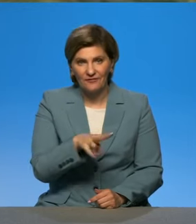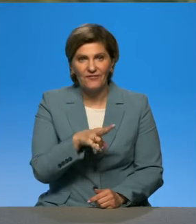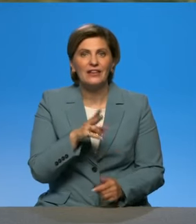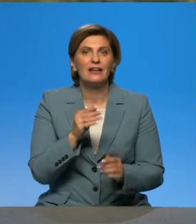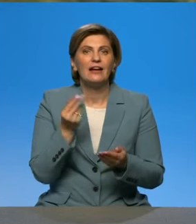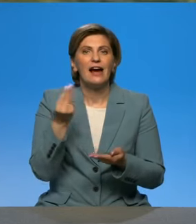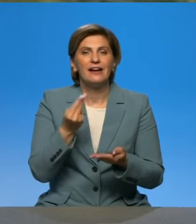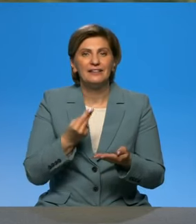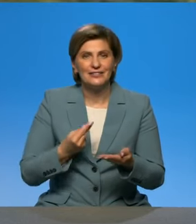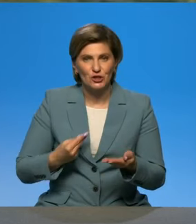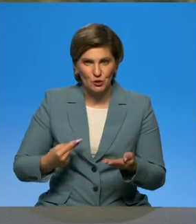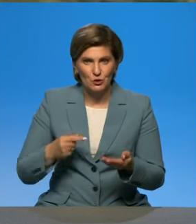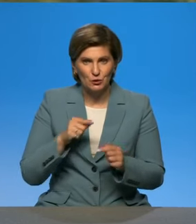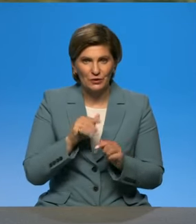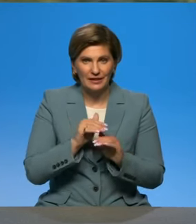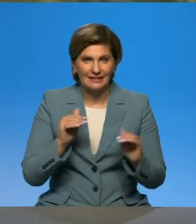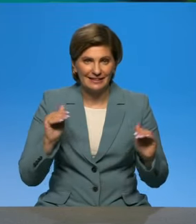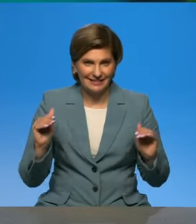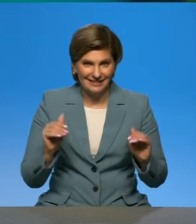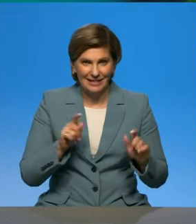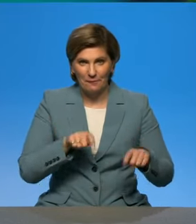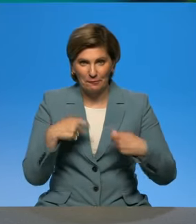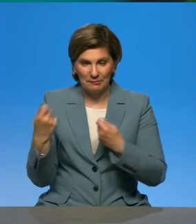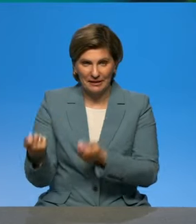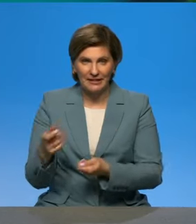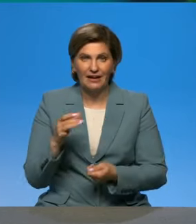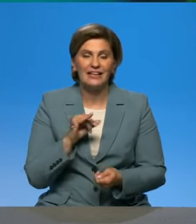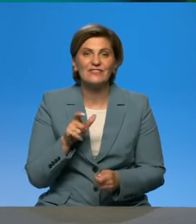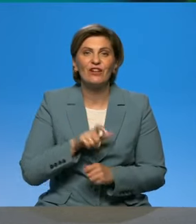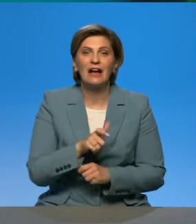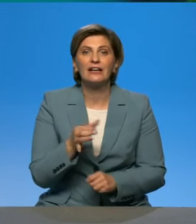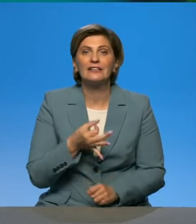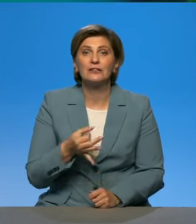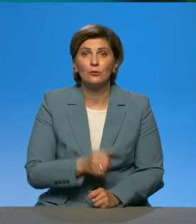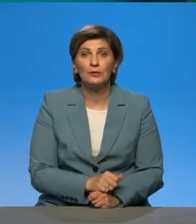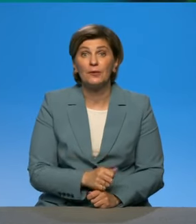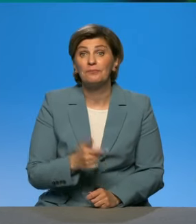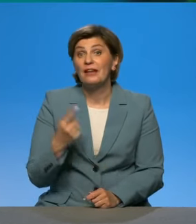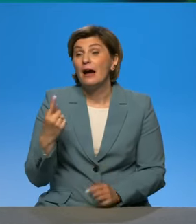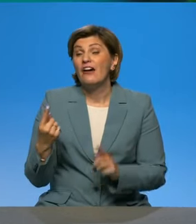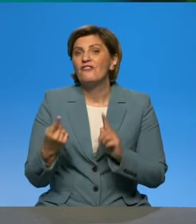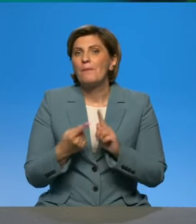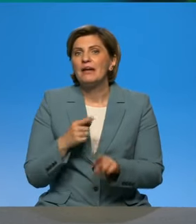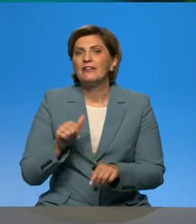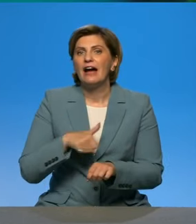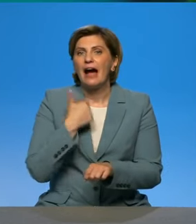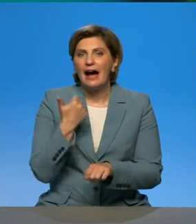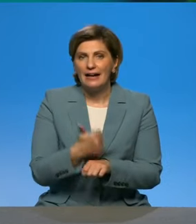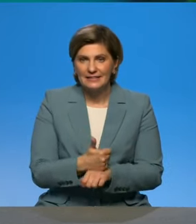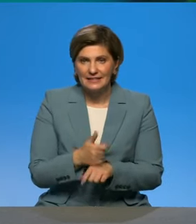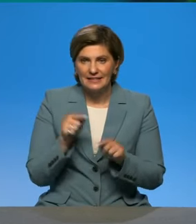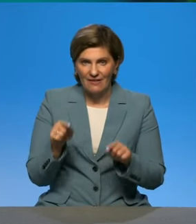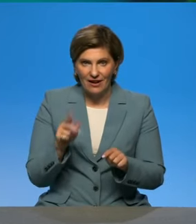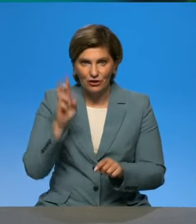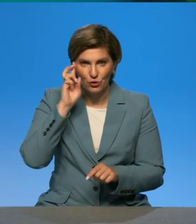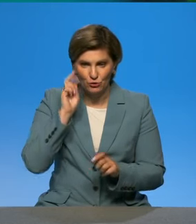да? Если я правильно понимаю. Вы знаете, дело в том, что впервые с основания государства вот сейчас был оборудован компьютерный класс